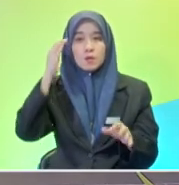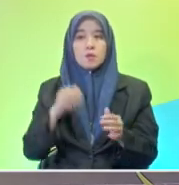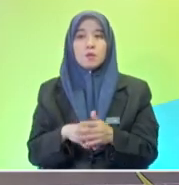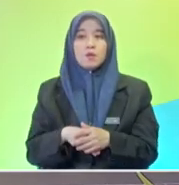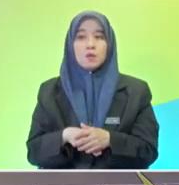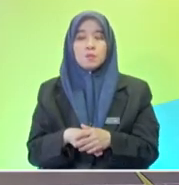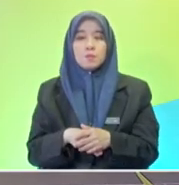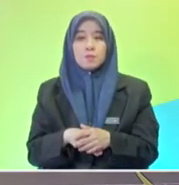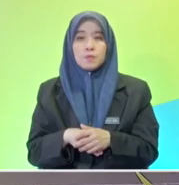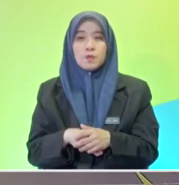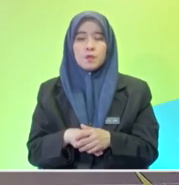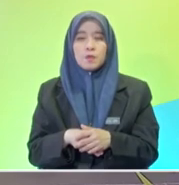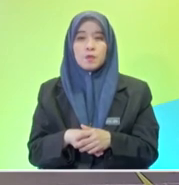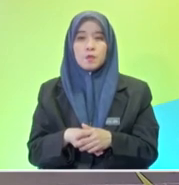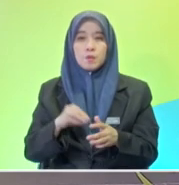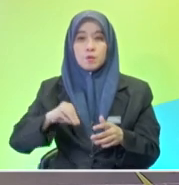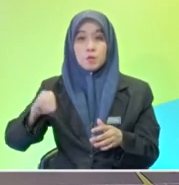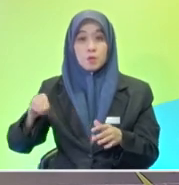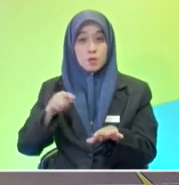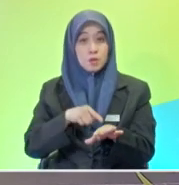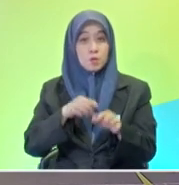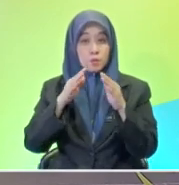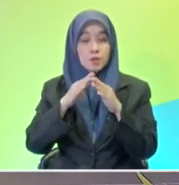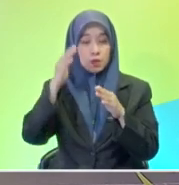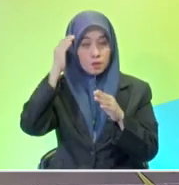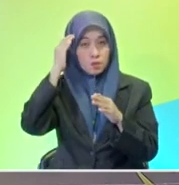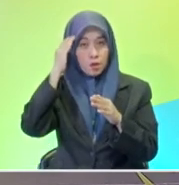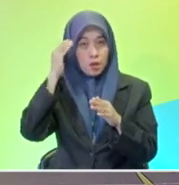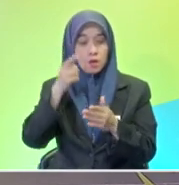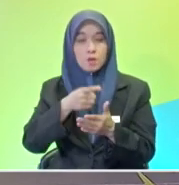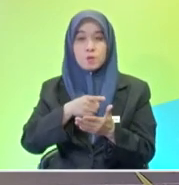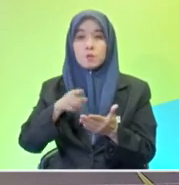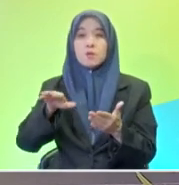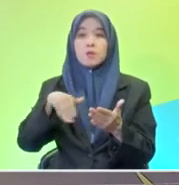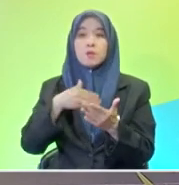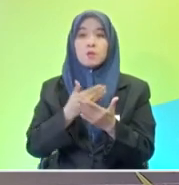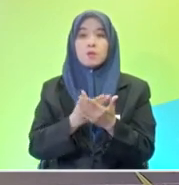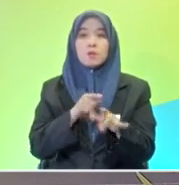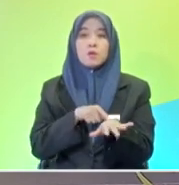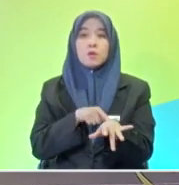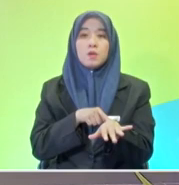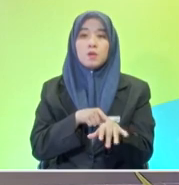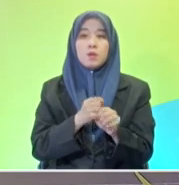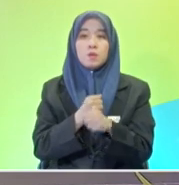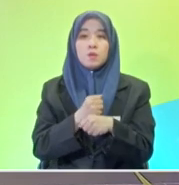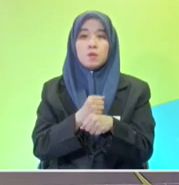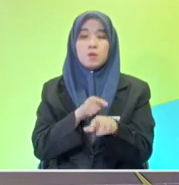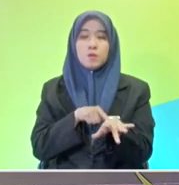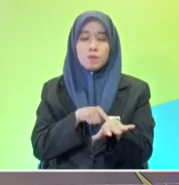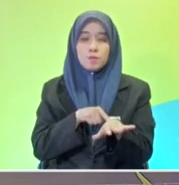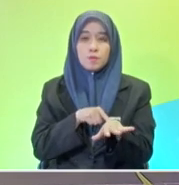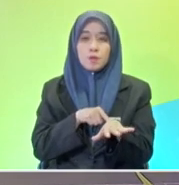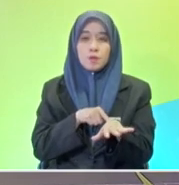tahu bentuk Apa sebab bagai sangat jenis daun yang ada di muka bumi ini warna pun macam-macam tah